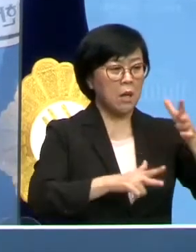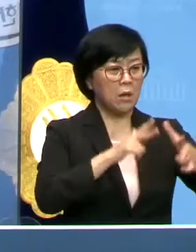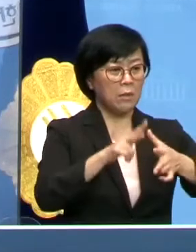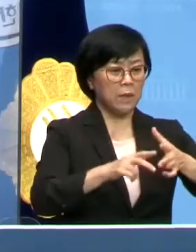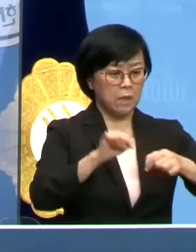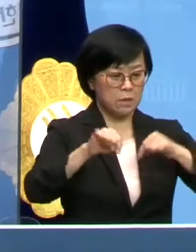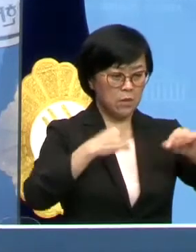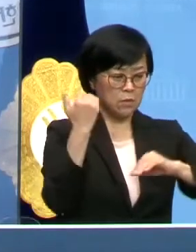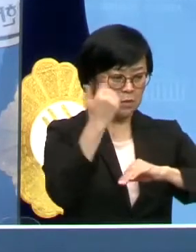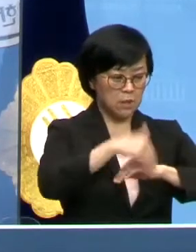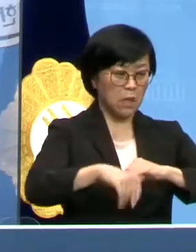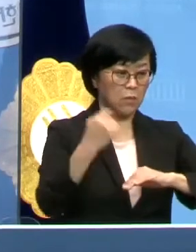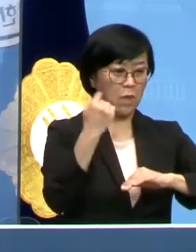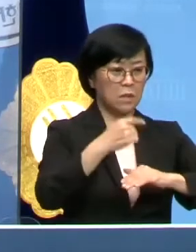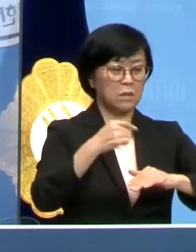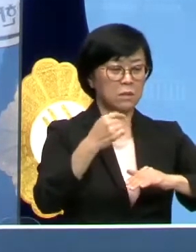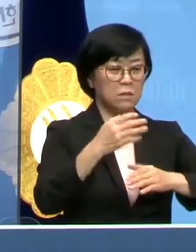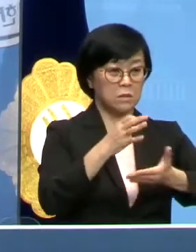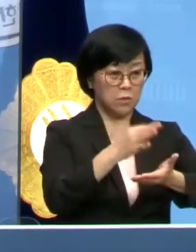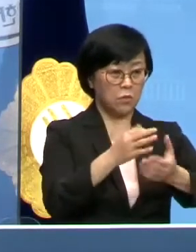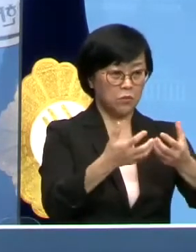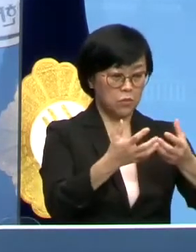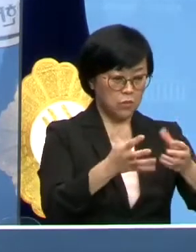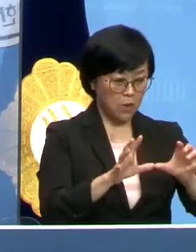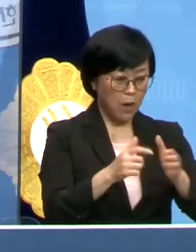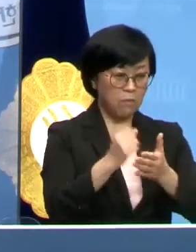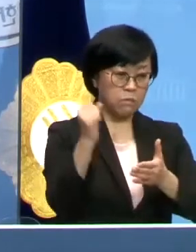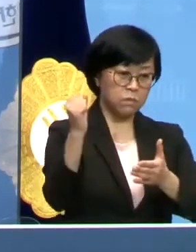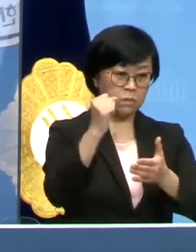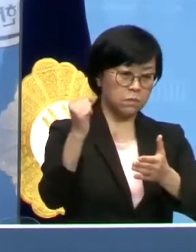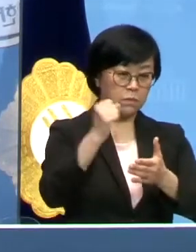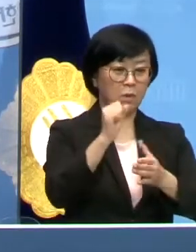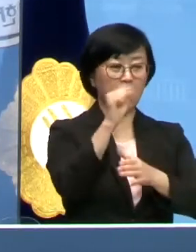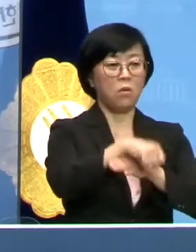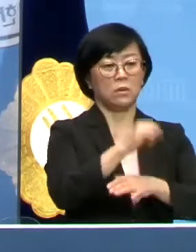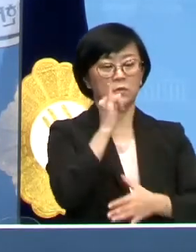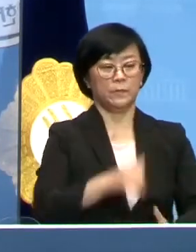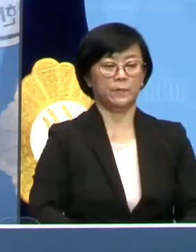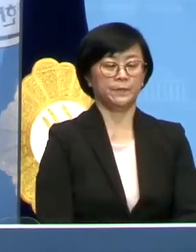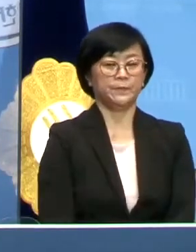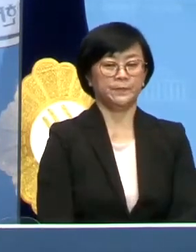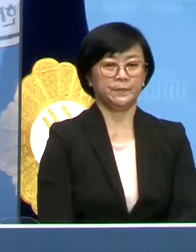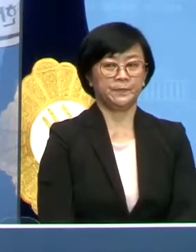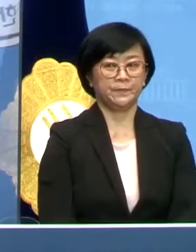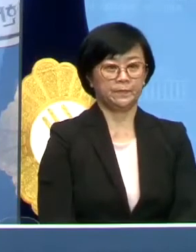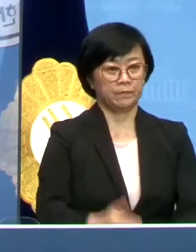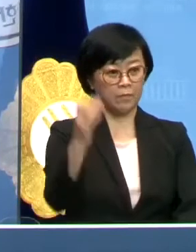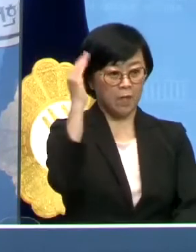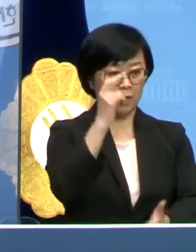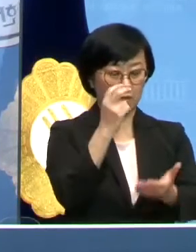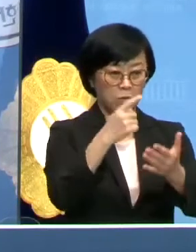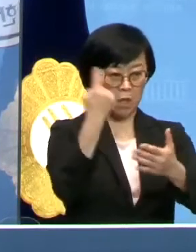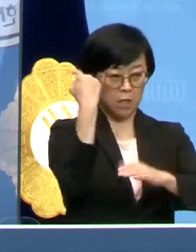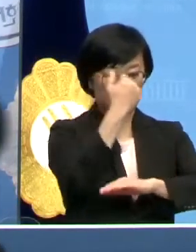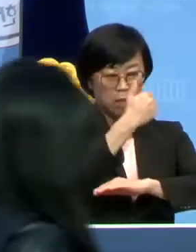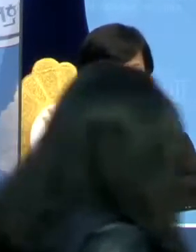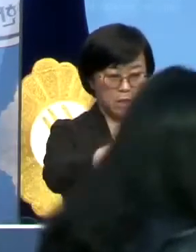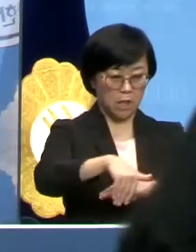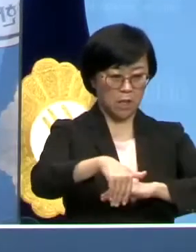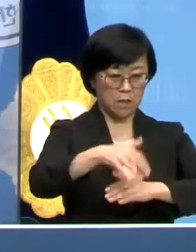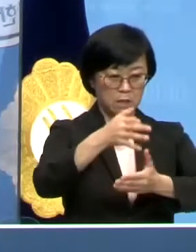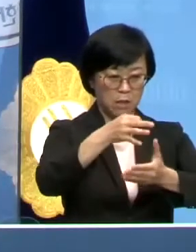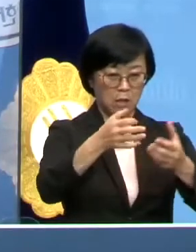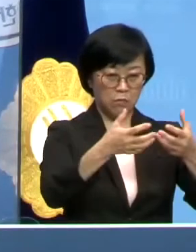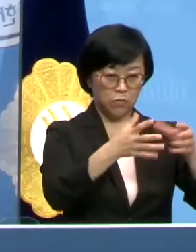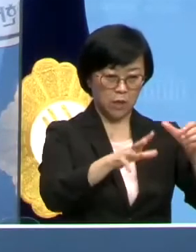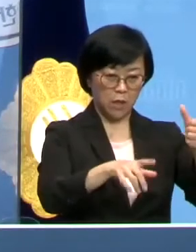정책들 기획재정부 가 자 지우지 하도록 허용하고 있습니다 한국의 규제 부 독재 에 달하는 것이